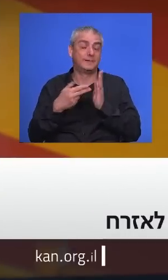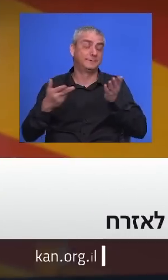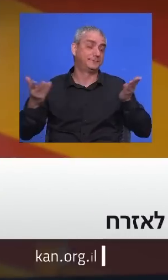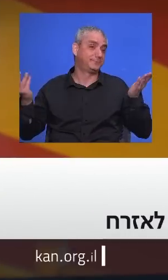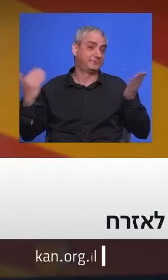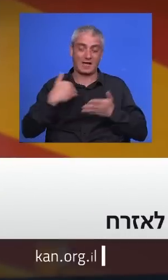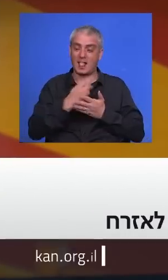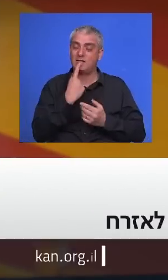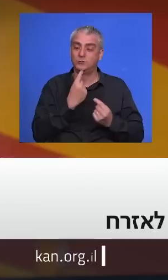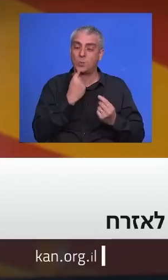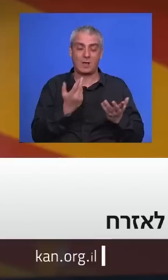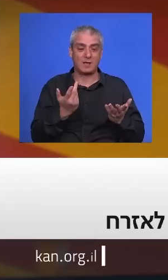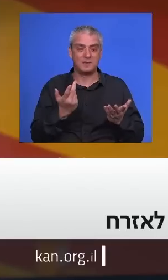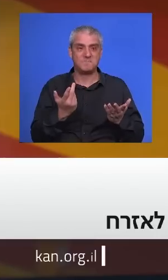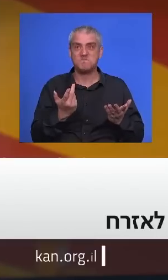איזושהי סוכריה לציבור.